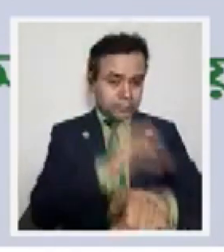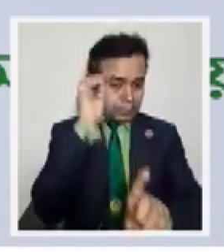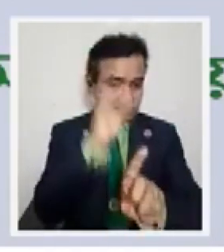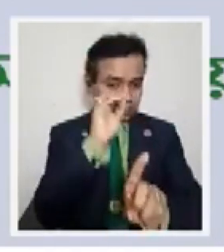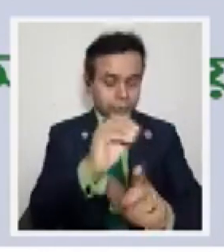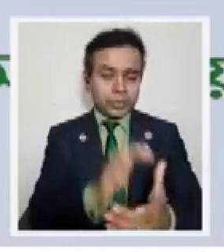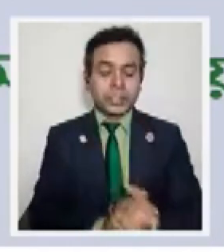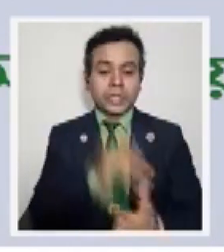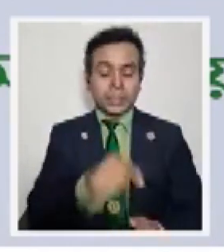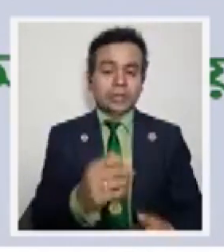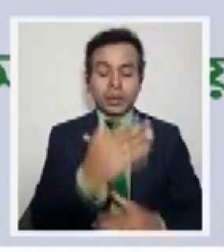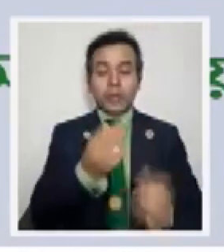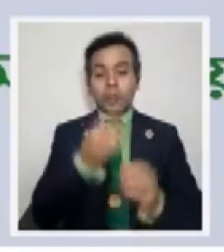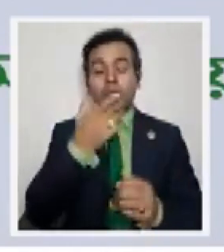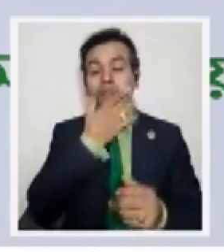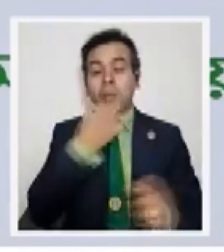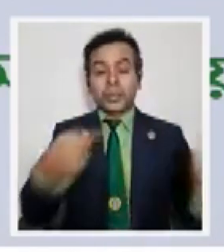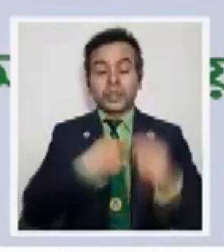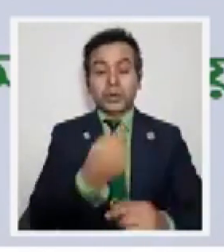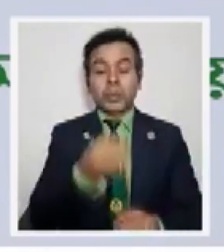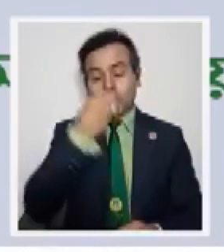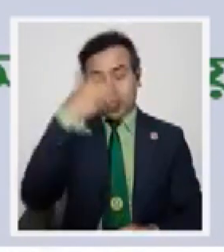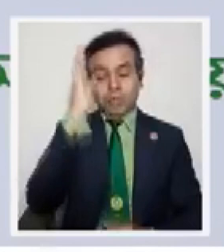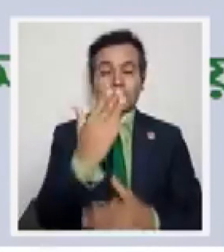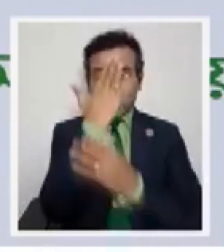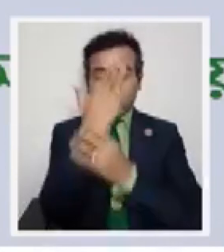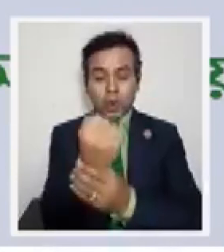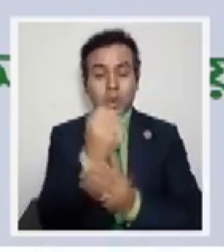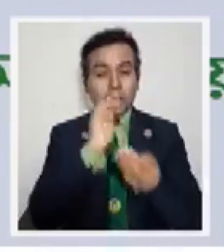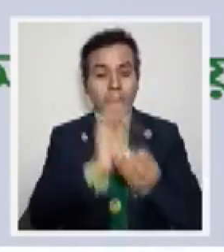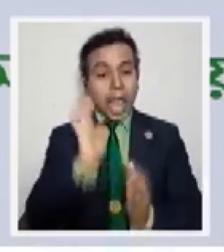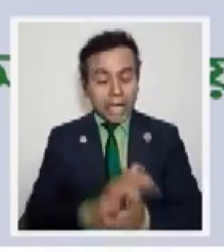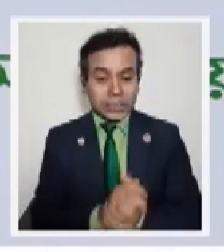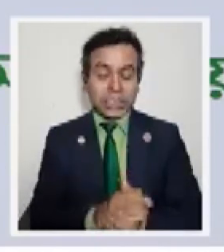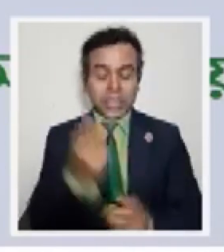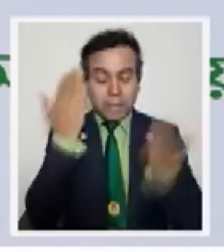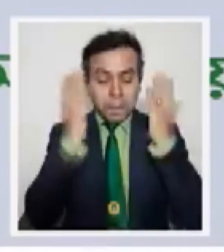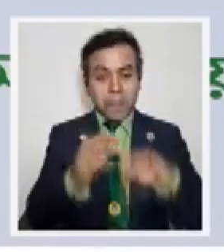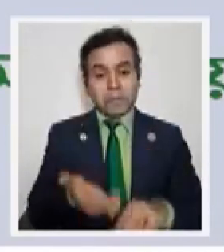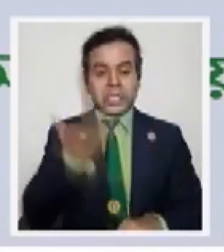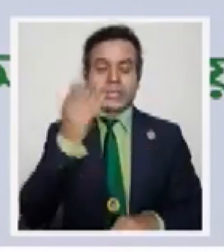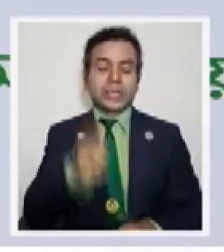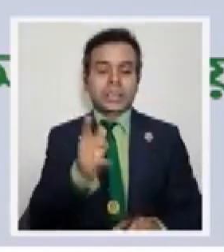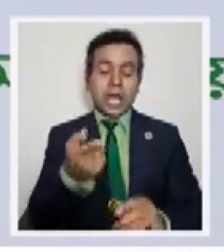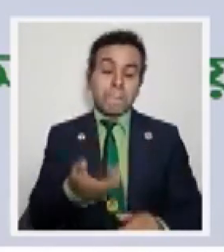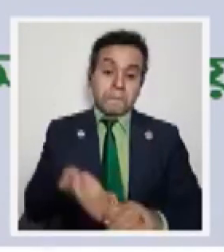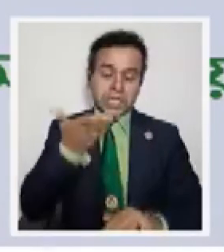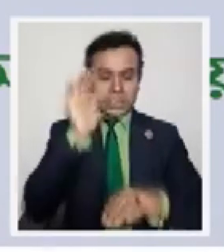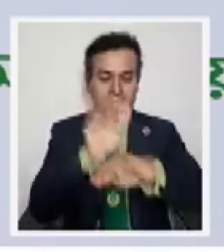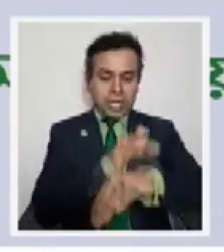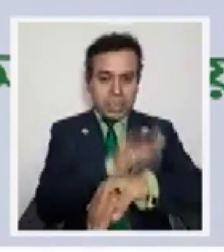করব এবং বয়োজ্যেষ্ঠ যারা আছেন তাদের স্বাস্থ্যের প্রতি বিশেষভাবে খেয়াল রাখব। যারা